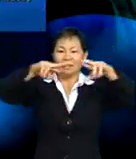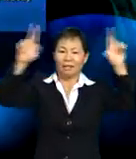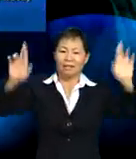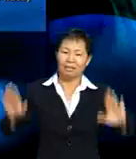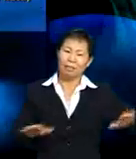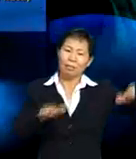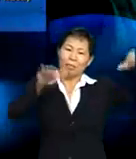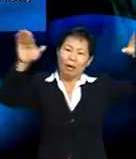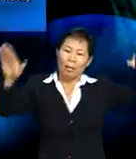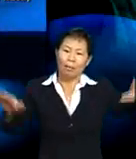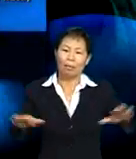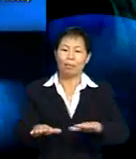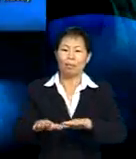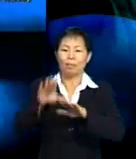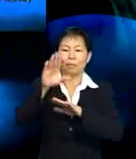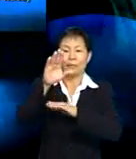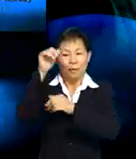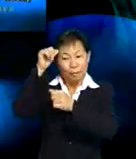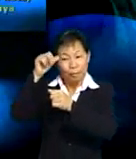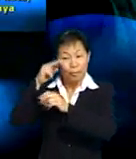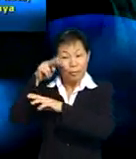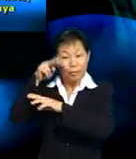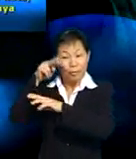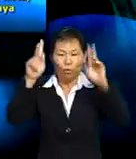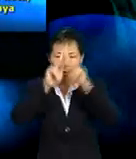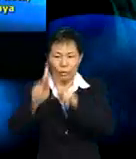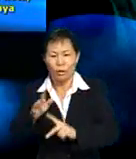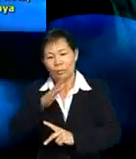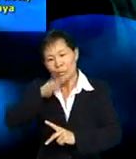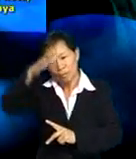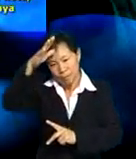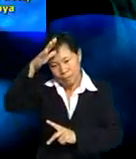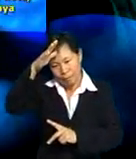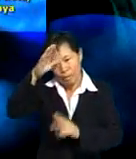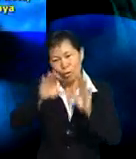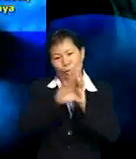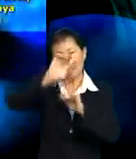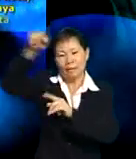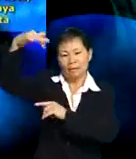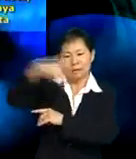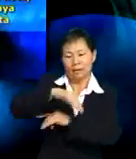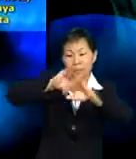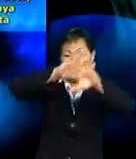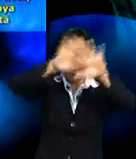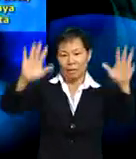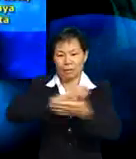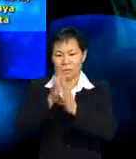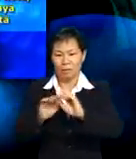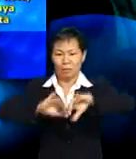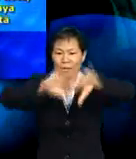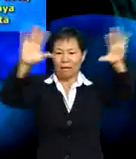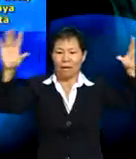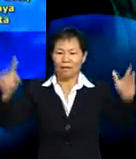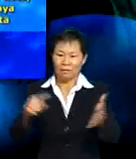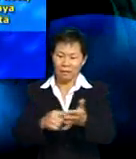Terbang melayang mengimbau kota. Bunda ayahnya umpama cahaya. Menjadi penerang tak kala gelita.